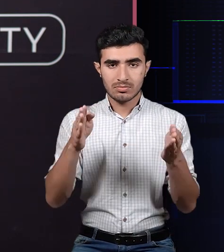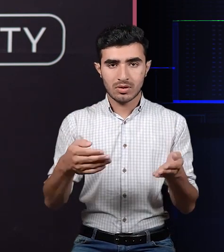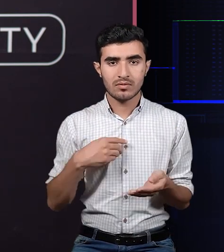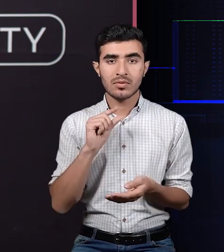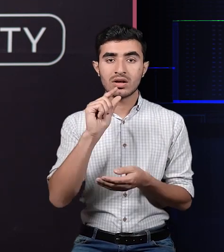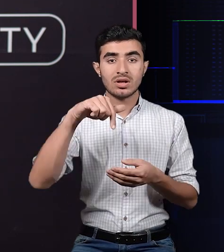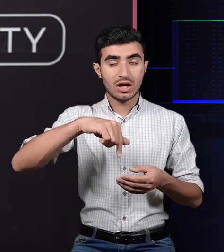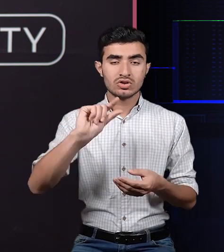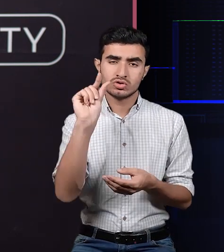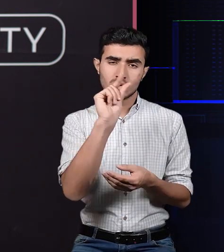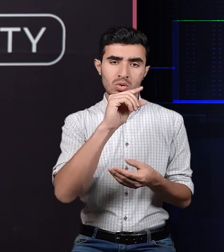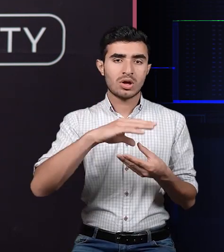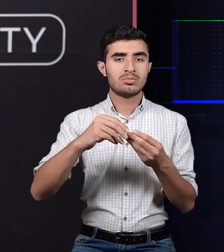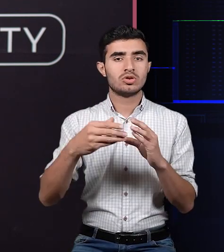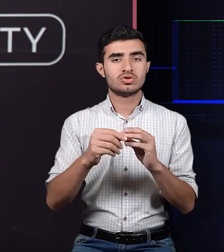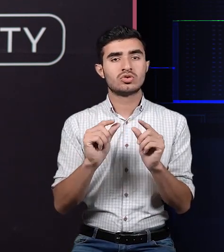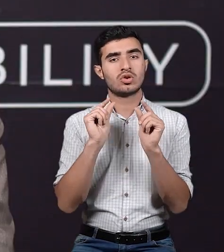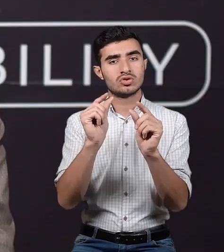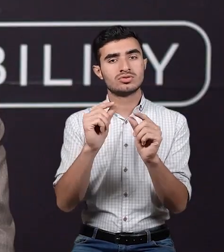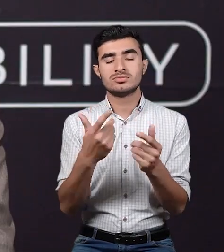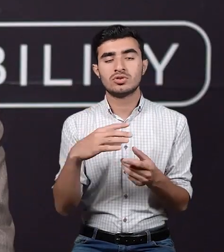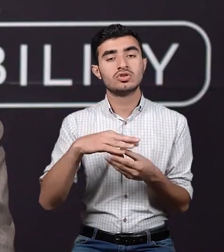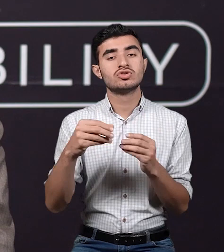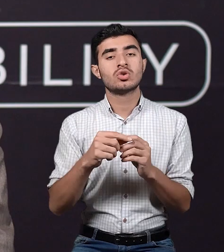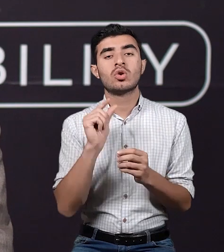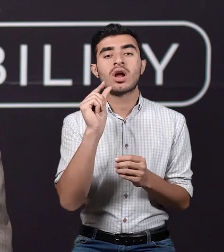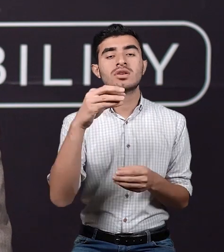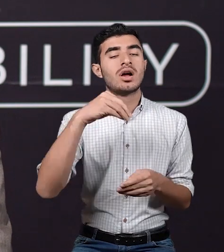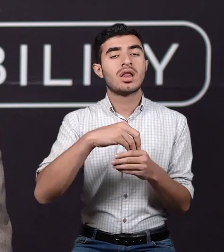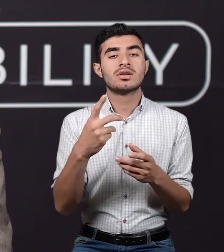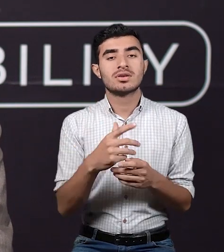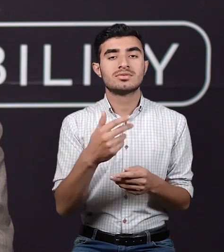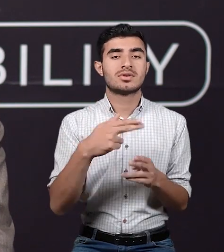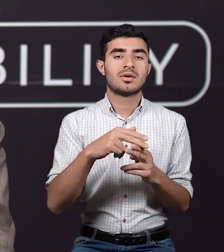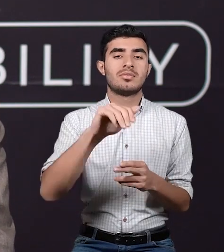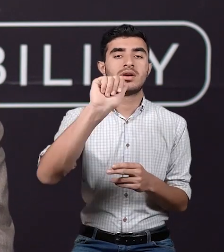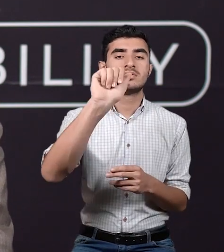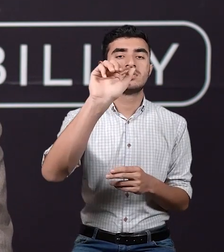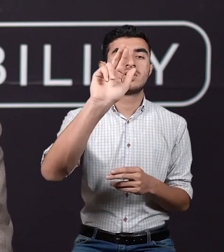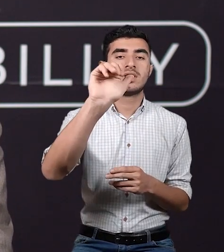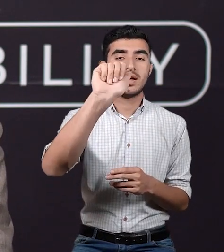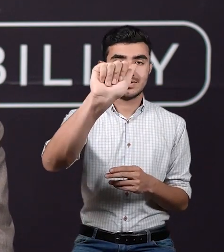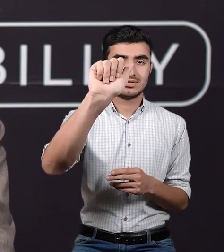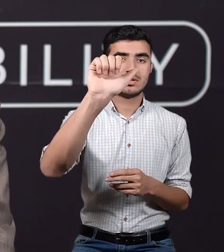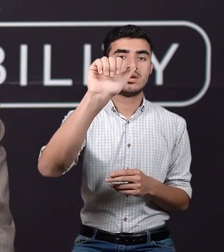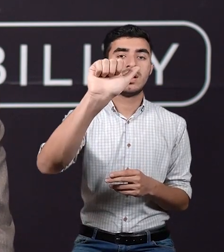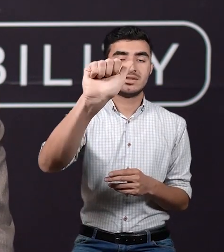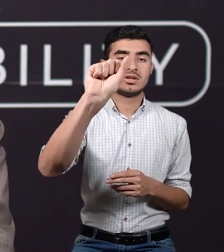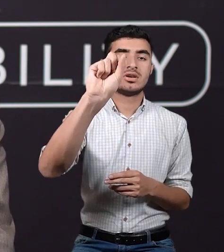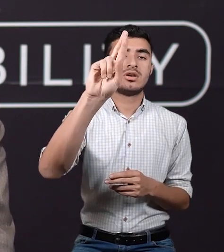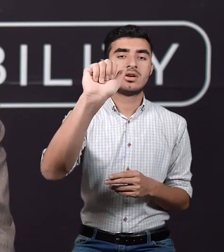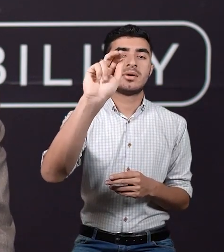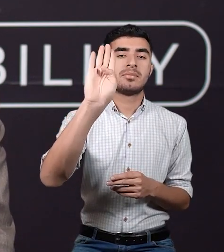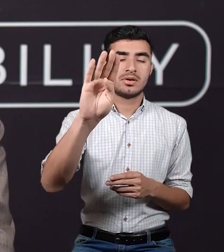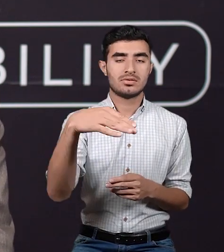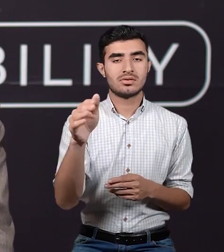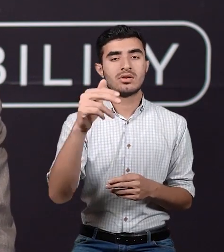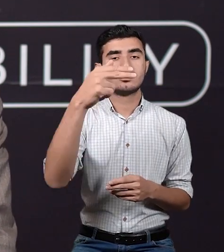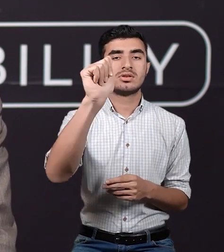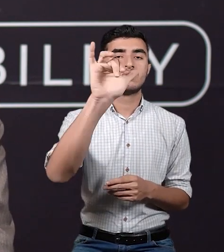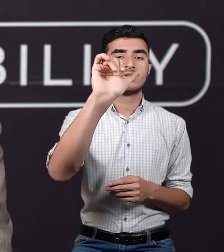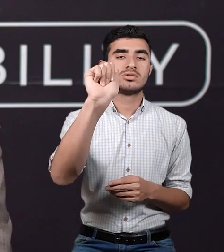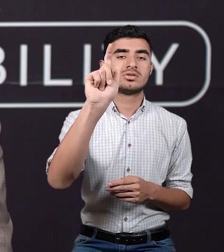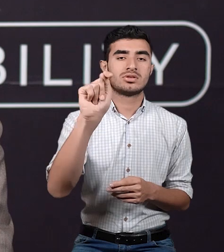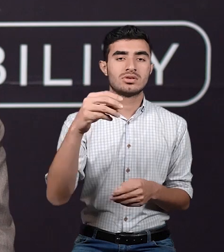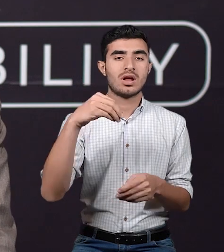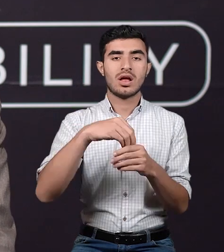اس کا عنوان ہے سراب حیات۔ کہانی کا آغاز کچھ اس طرح ہوتا ہے۔ سراب حیات۔ بستر پر پڑے بوڑھے